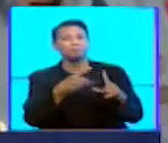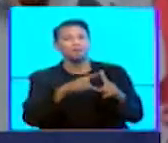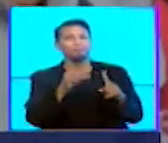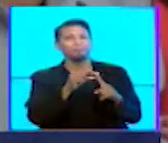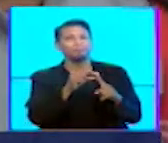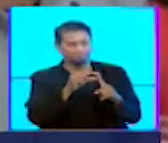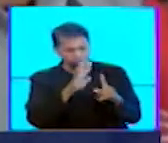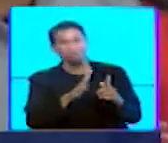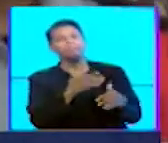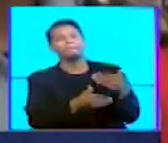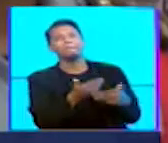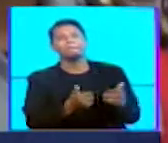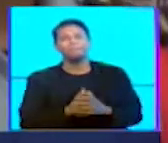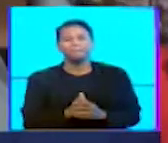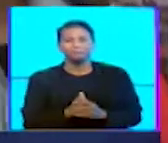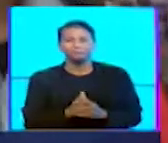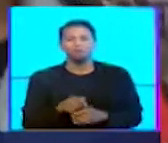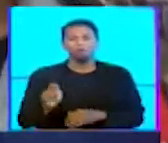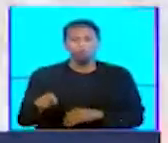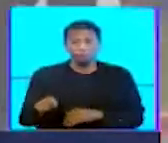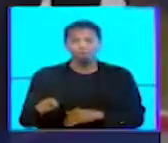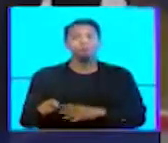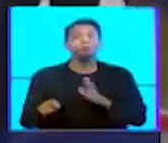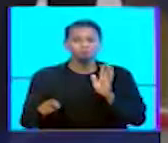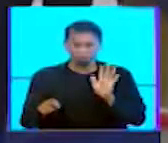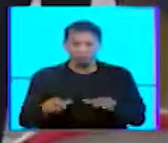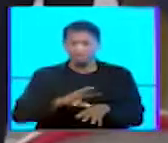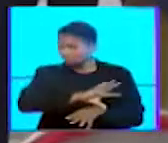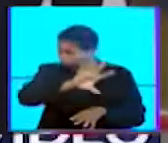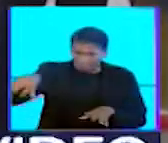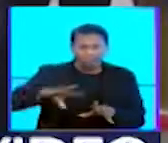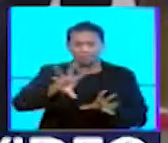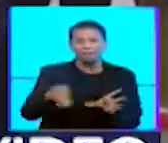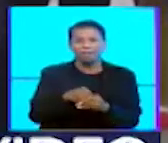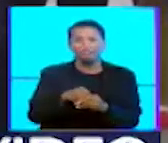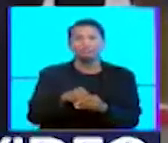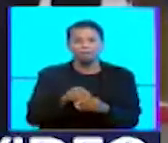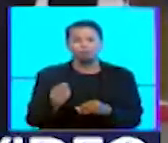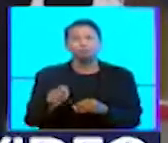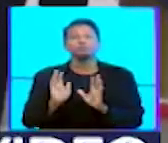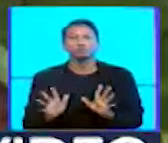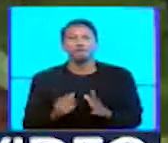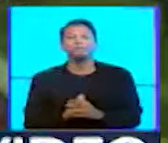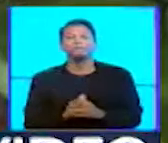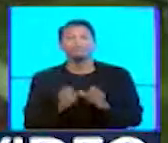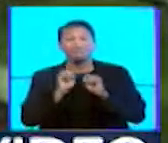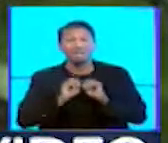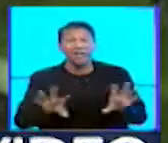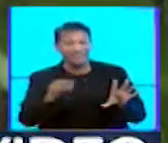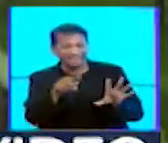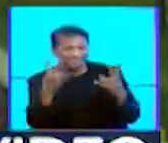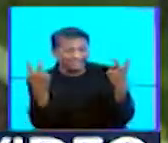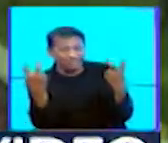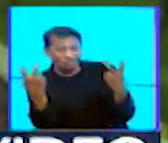kita berikan sanksi ke semua yang ada dalam video tersebut. Dengan viralnya video TikTok tersebut, Lapas Pariaman